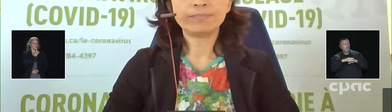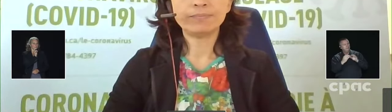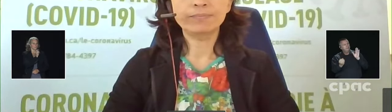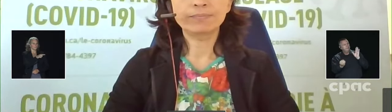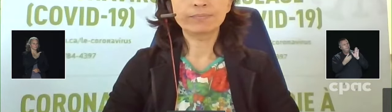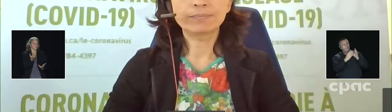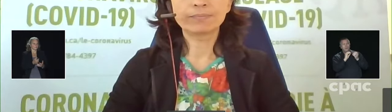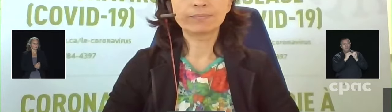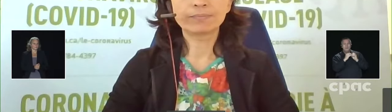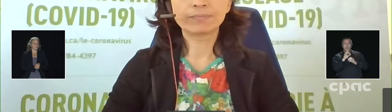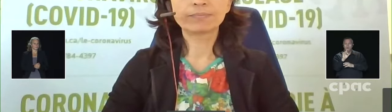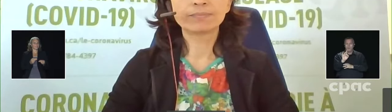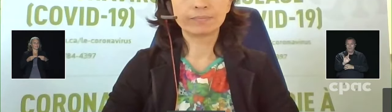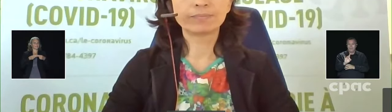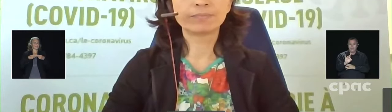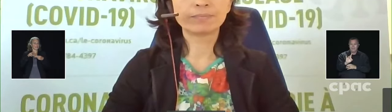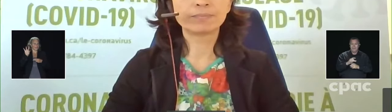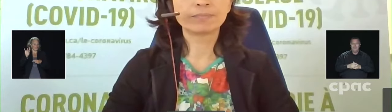slide numéro 8.